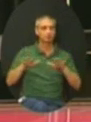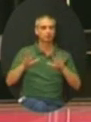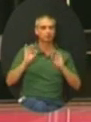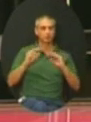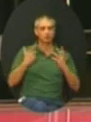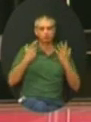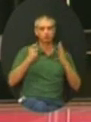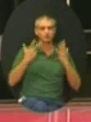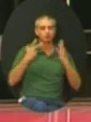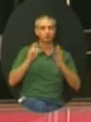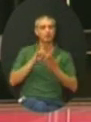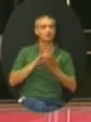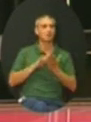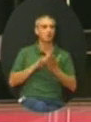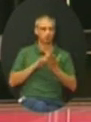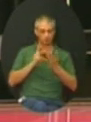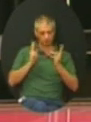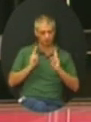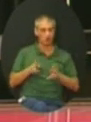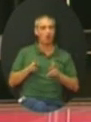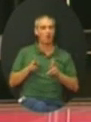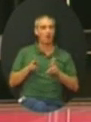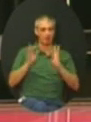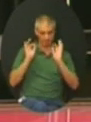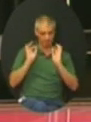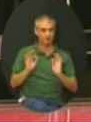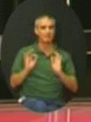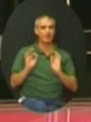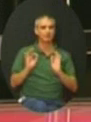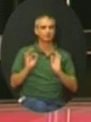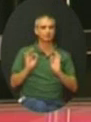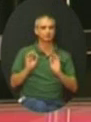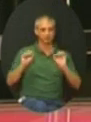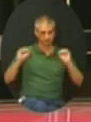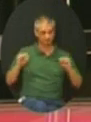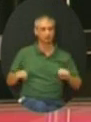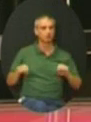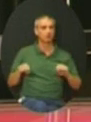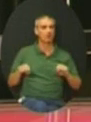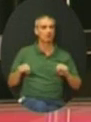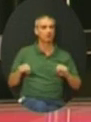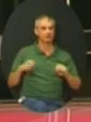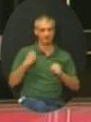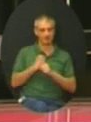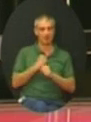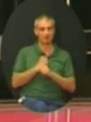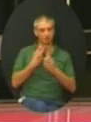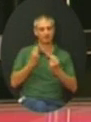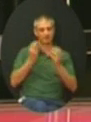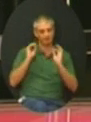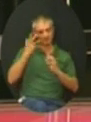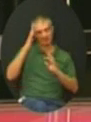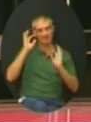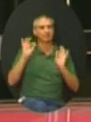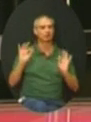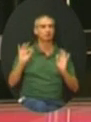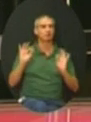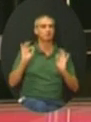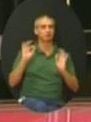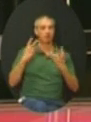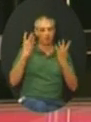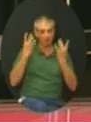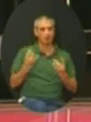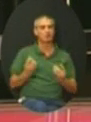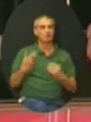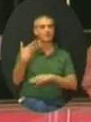של 70-80 מנדטים תוכל באמת לשלוט ולעשות את הדברים הרציונליים של